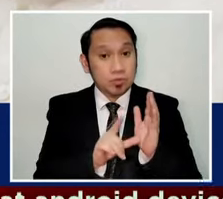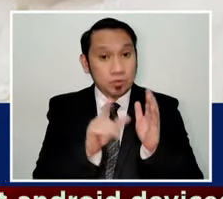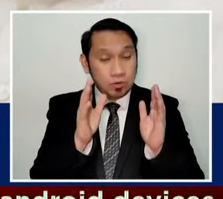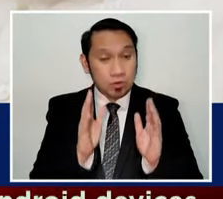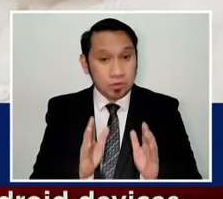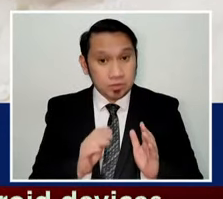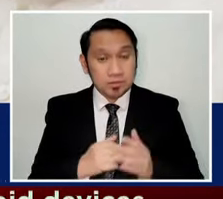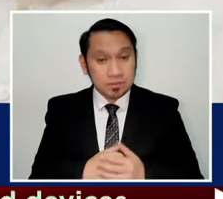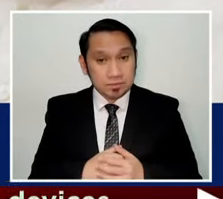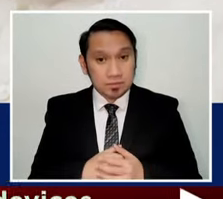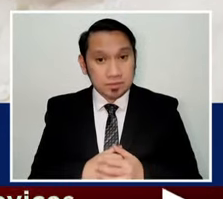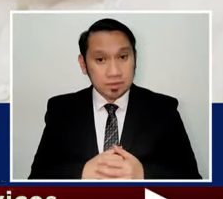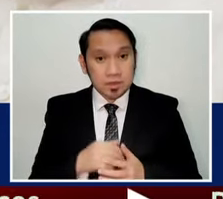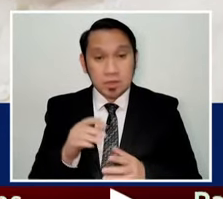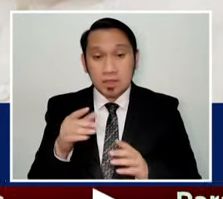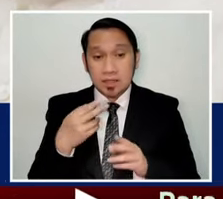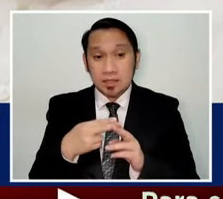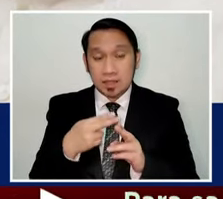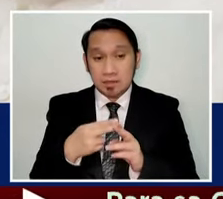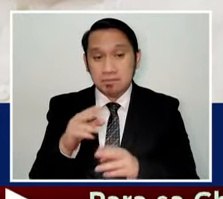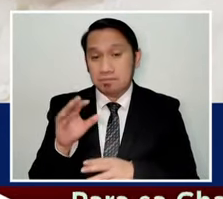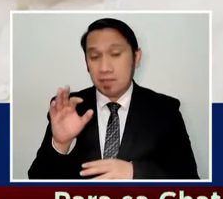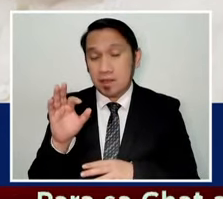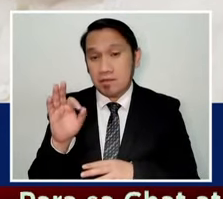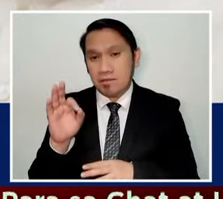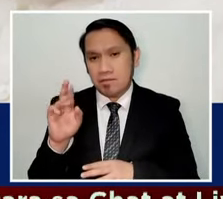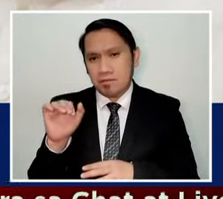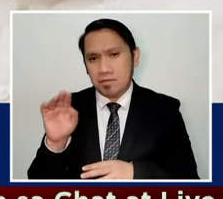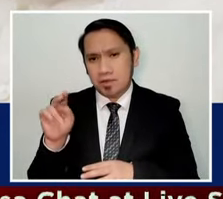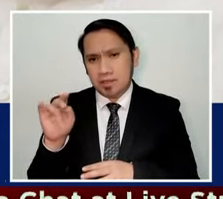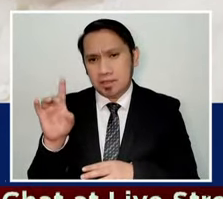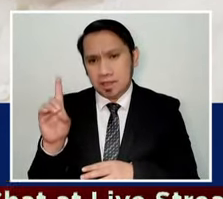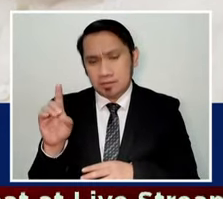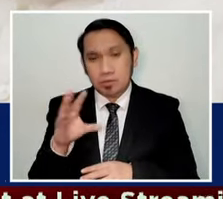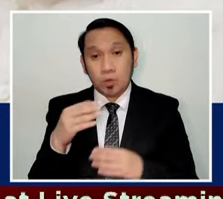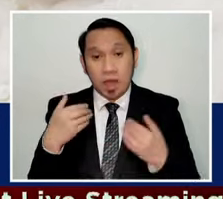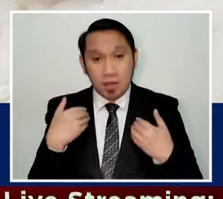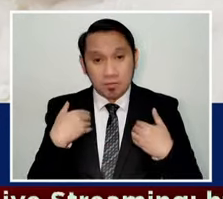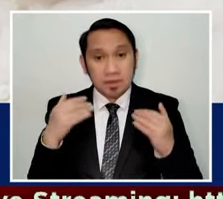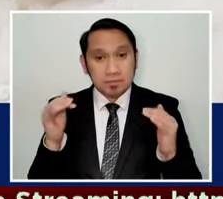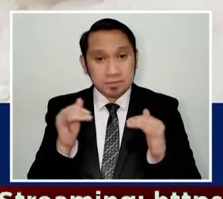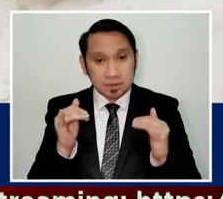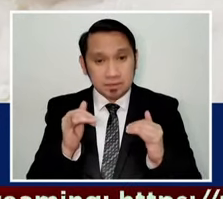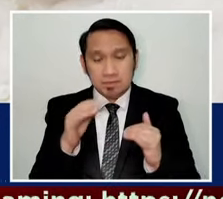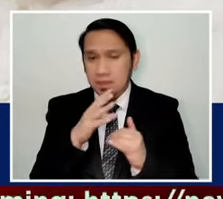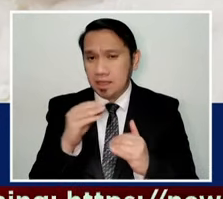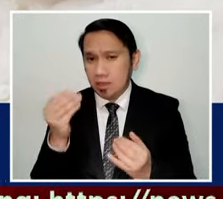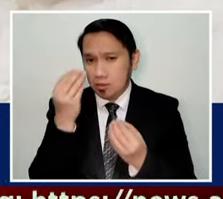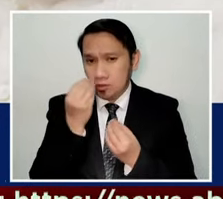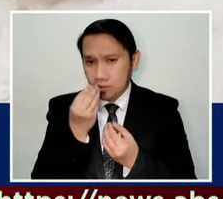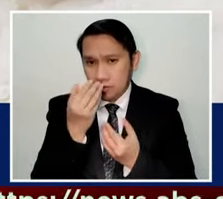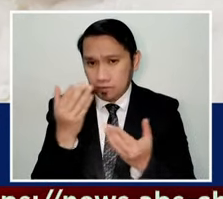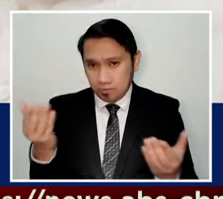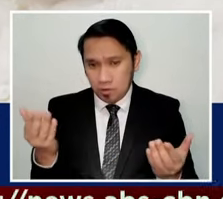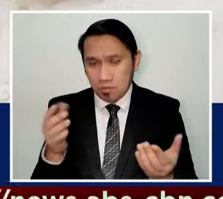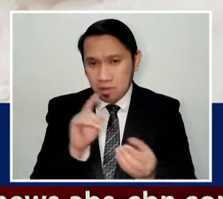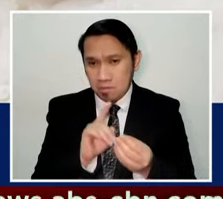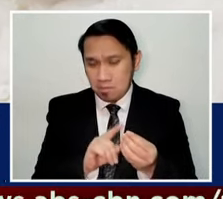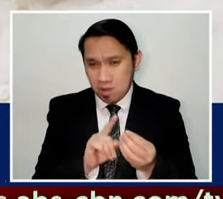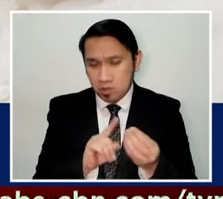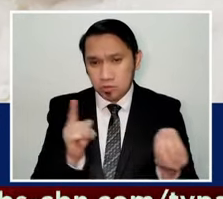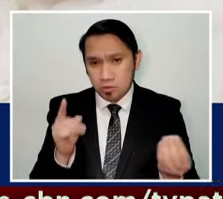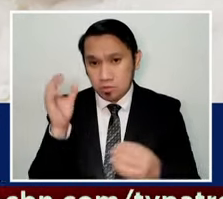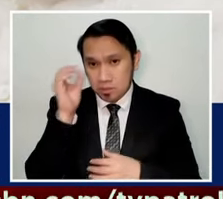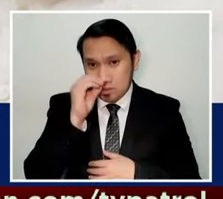Arnulfo Teves na si Attorney Ferdinand Topacio na makipag-meeting at ipaabot ang mga saloobin ng kongresista. Sagot ni